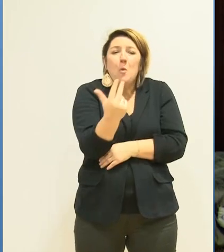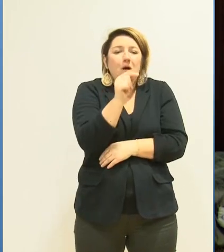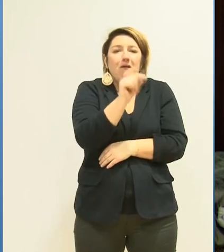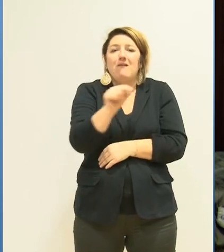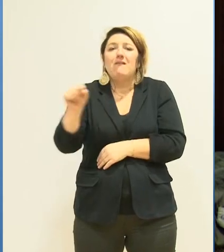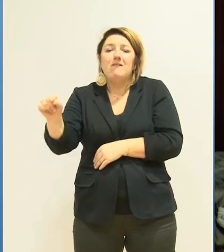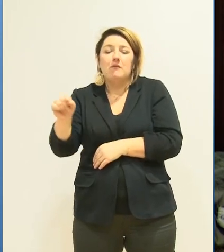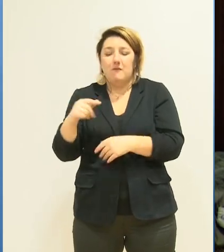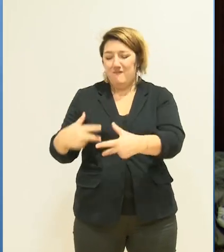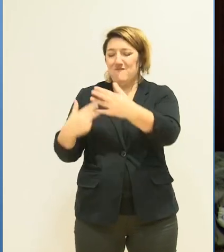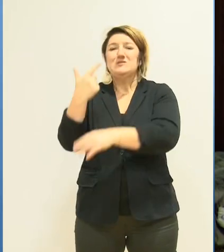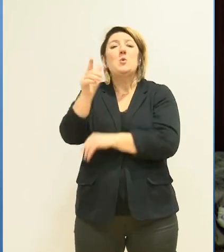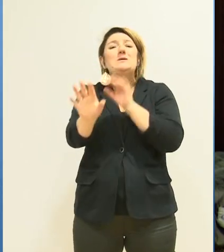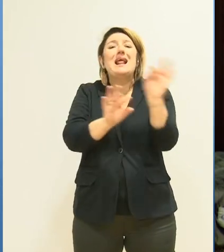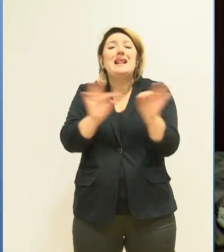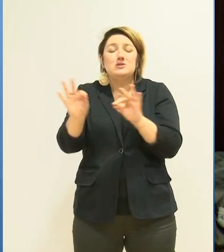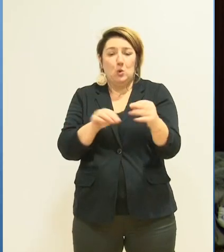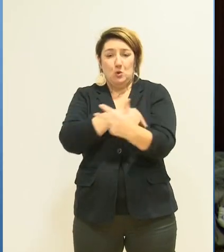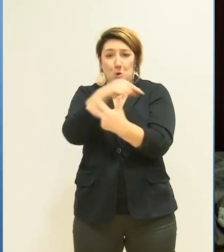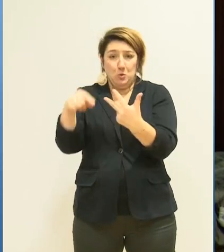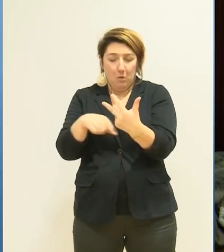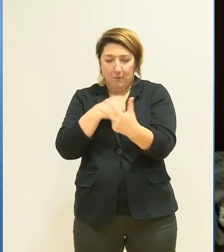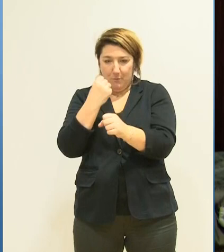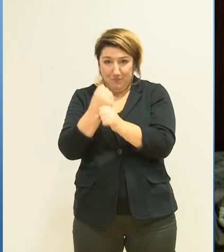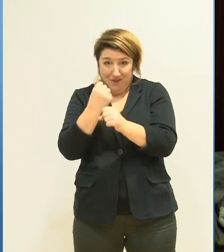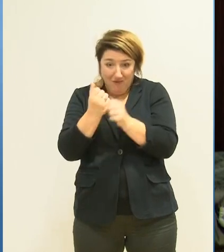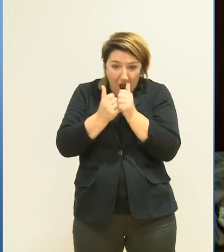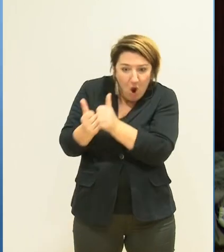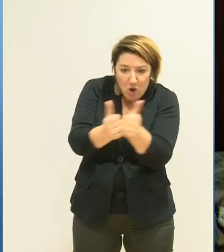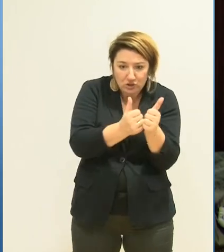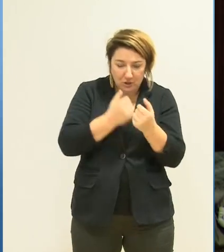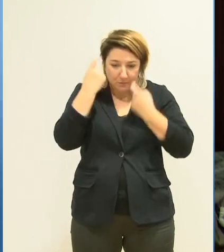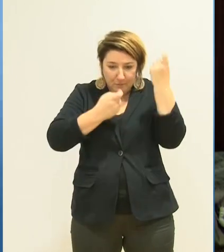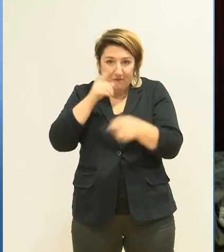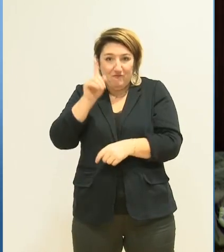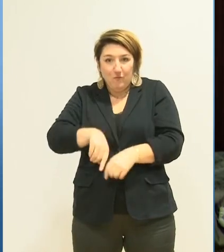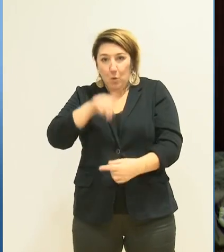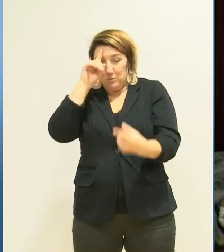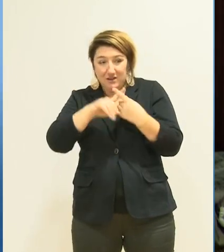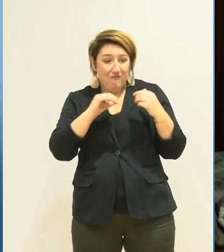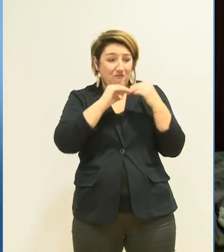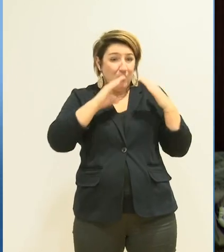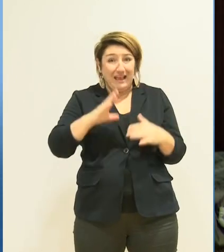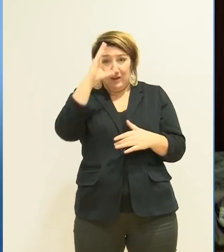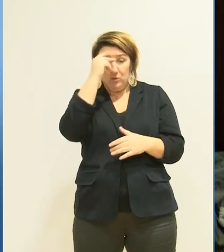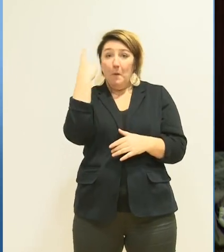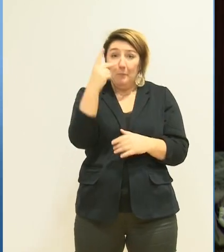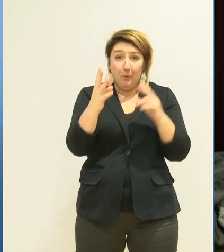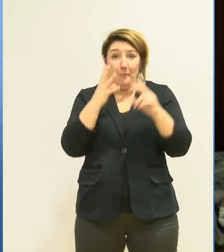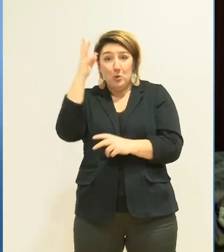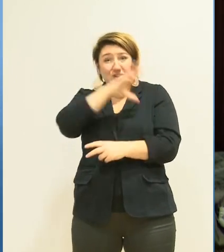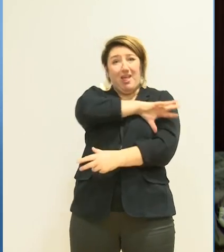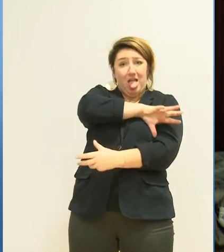en phase 2 de travailler avec elle pour intégrer le foyer étudiant dans le dans leur